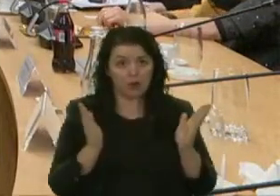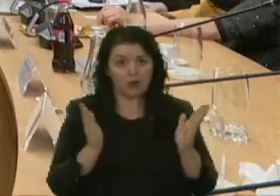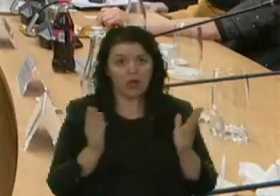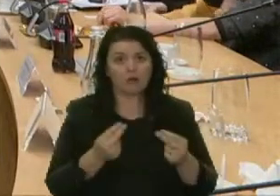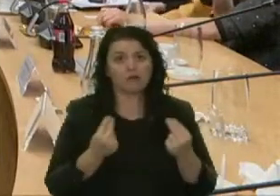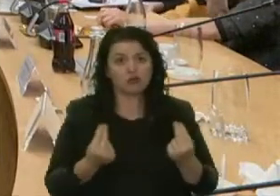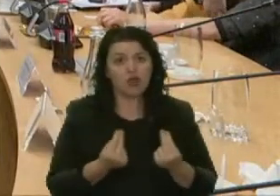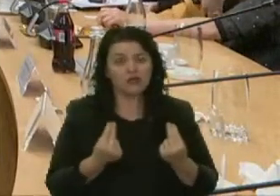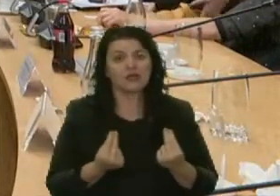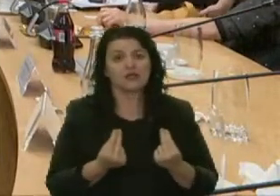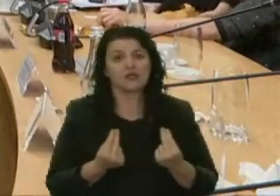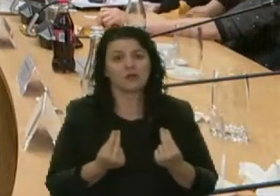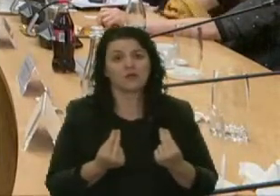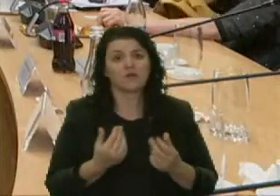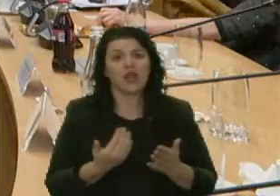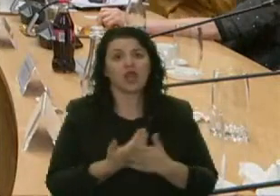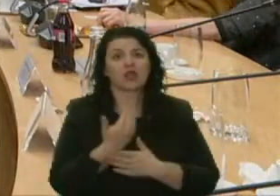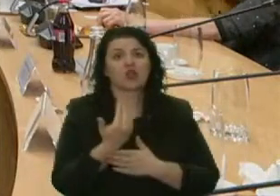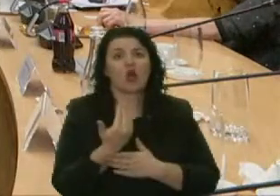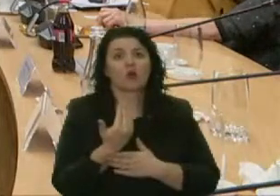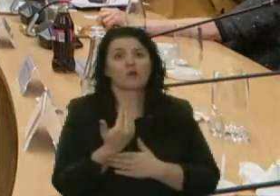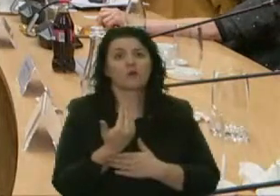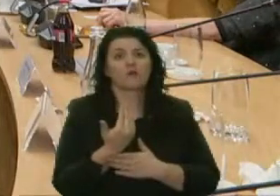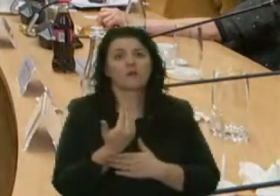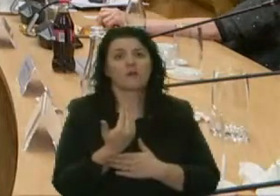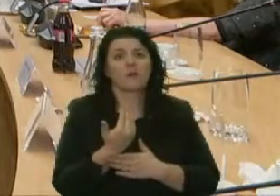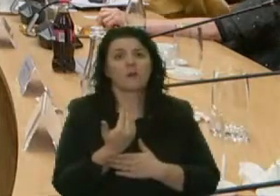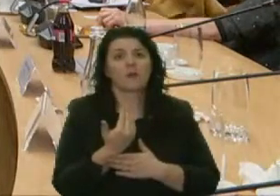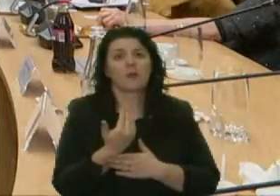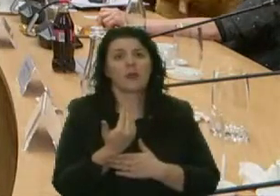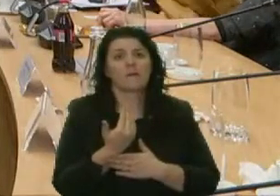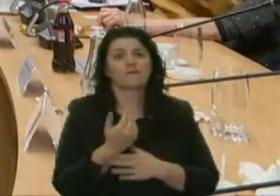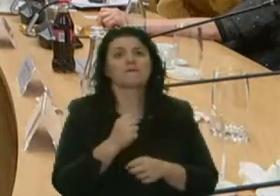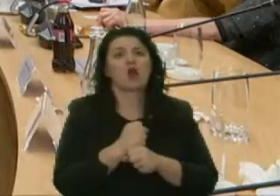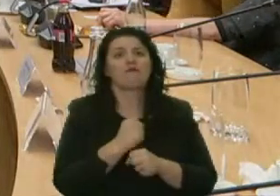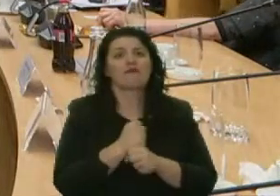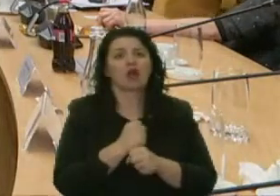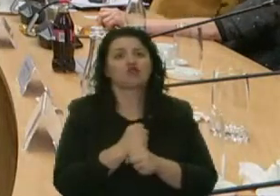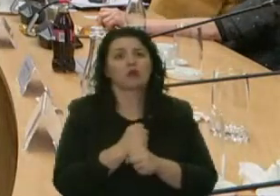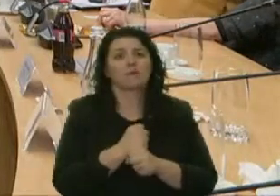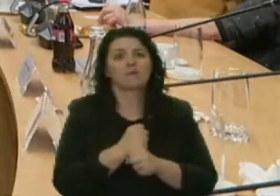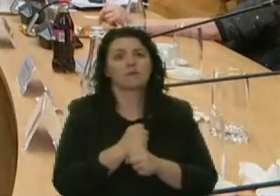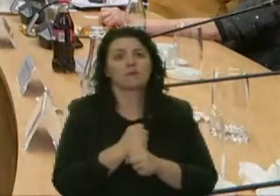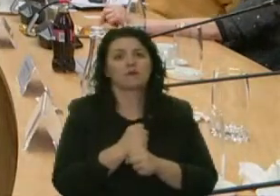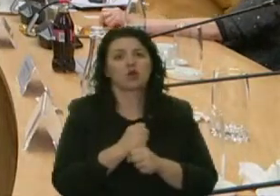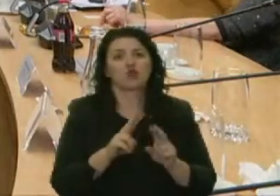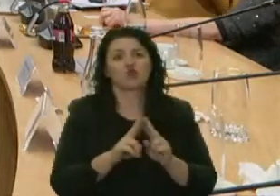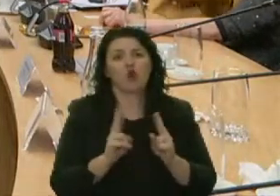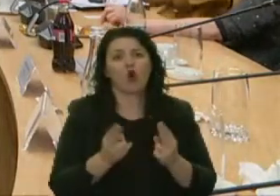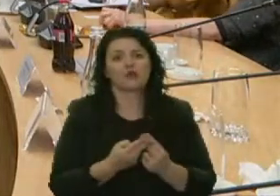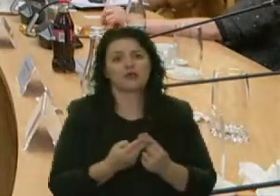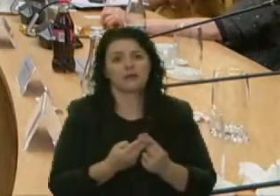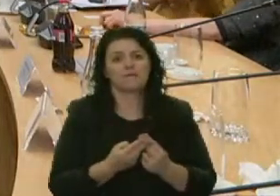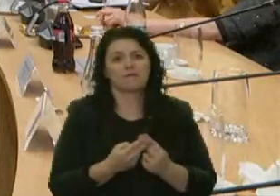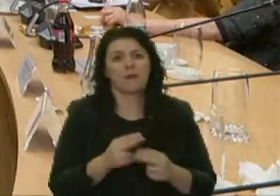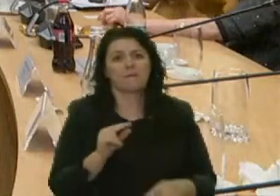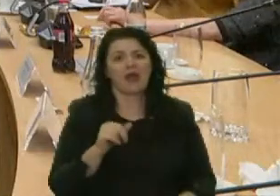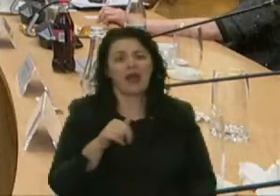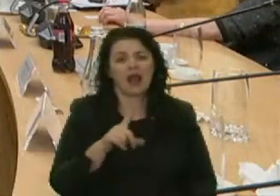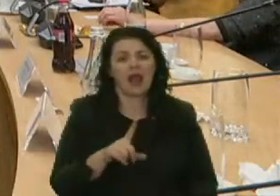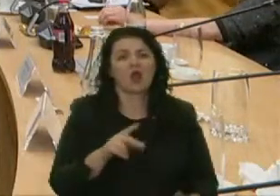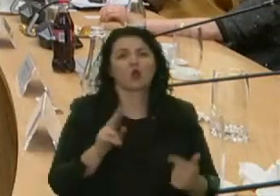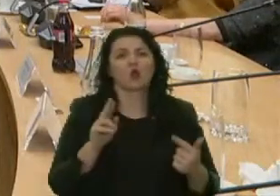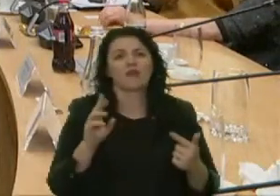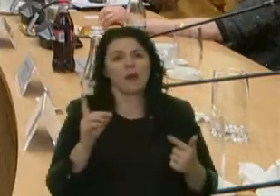îmbunătățit și din nou ar putea chestia asta să să să s o s o faceți nu cu toții la un loc PNL ul cu